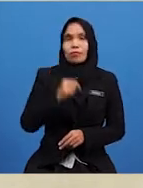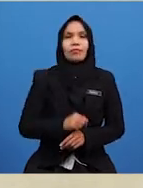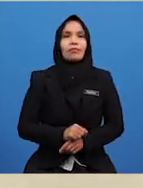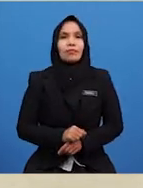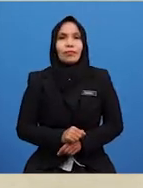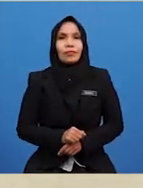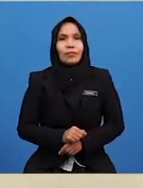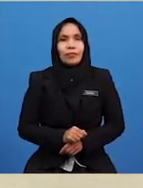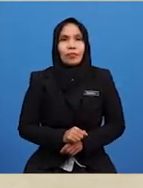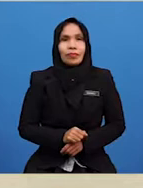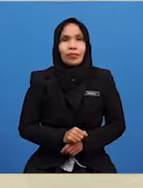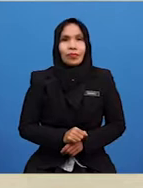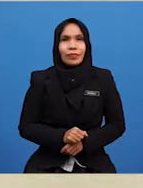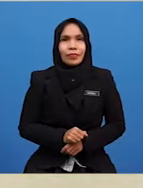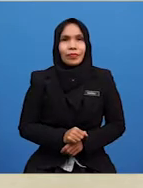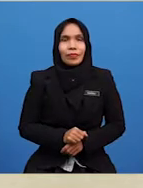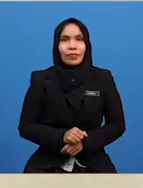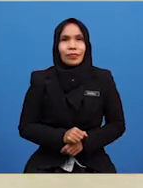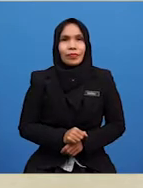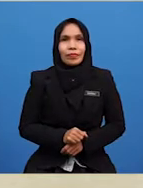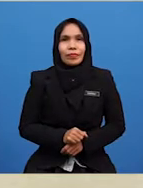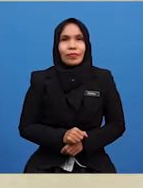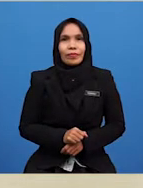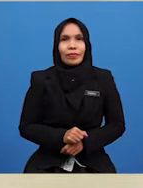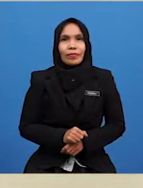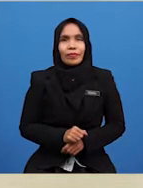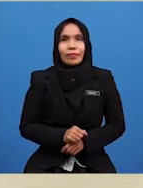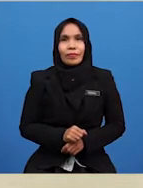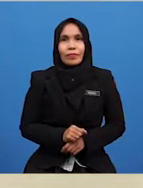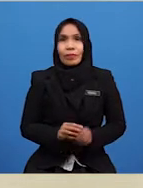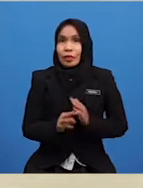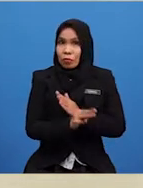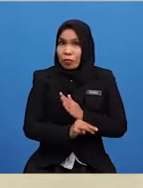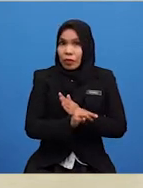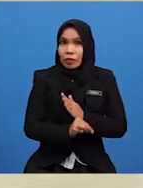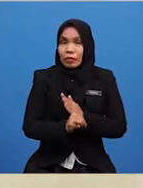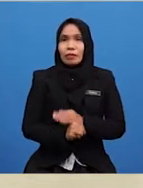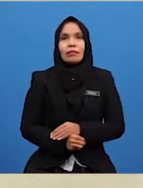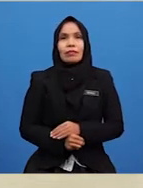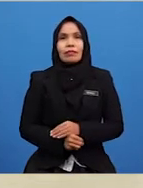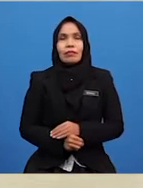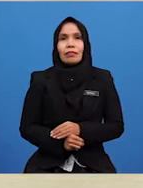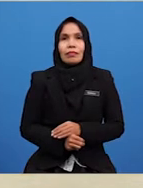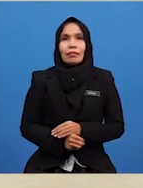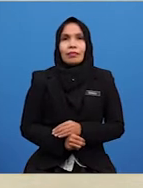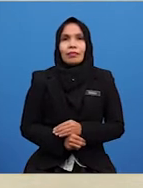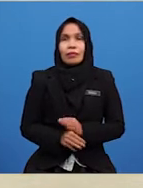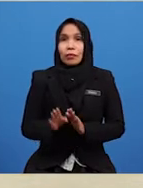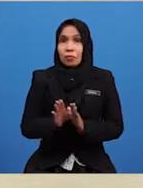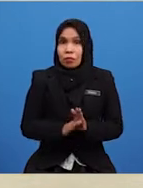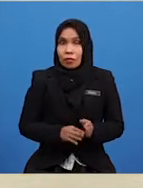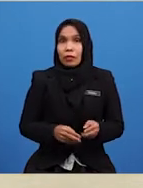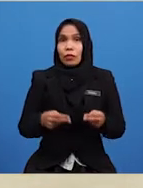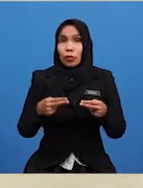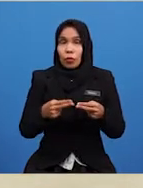kini dikenali sebagai negara Jepun. Melaka menjalinkan hubungan diplomatik dan perdagangan dengan